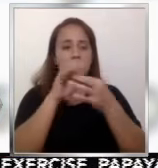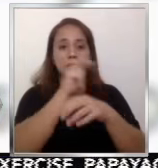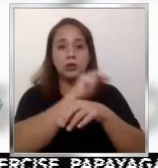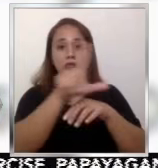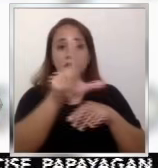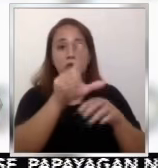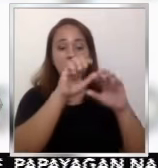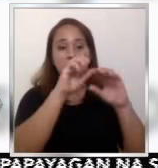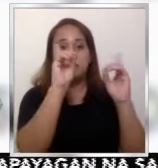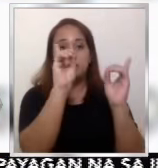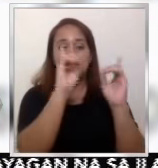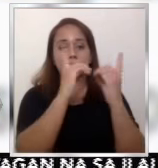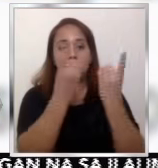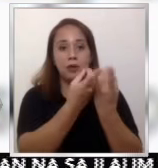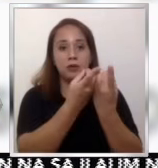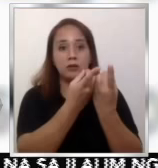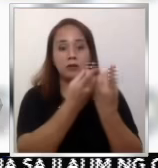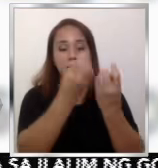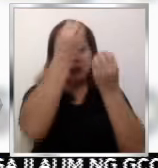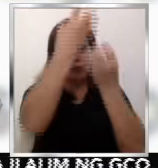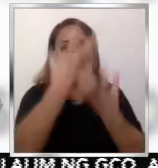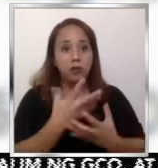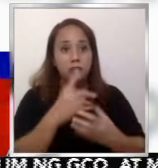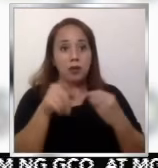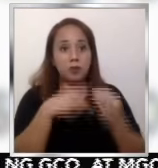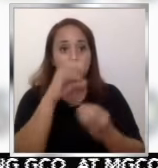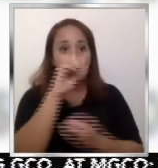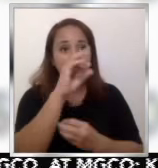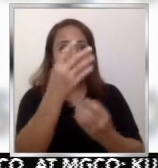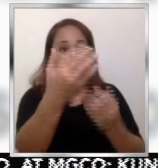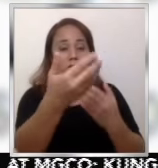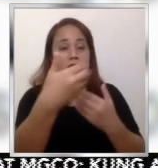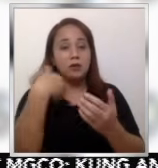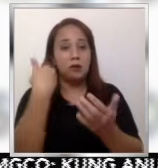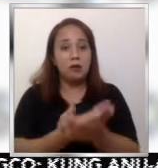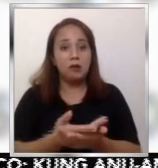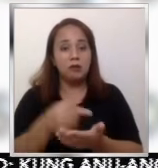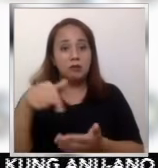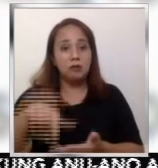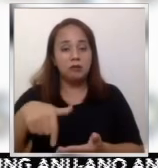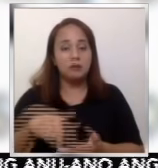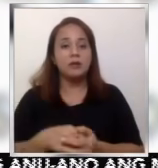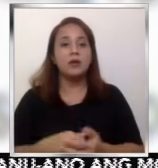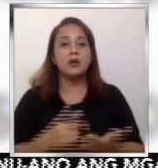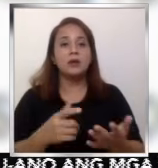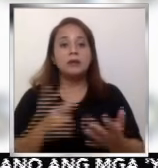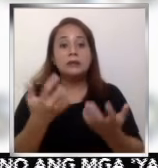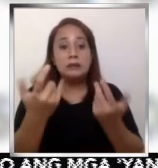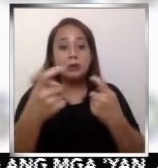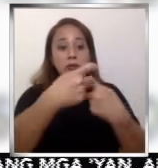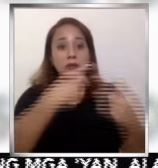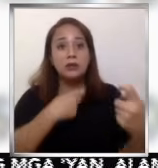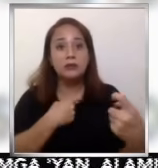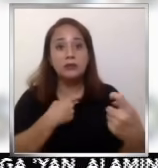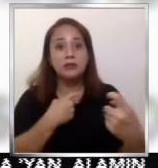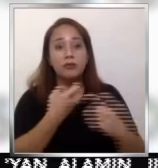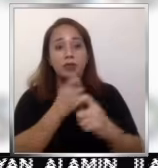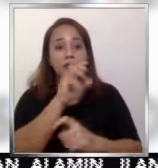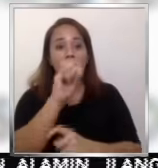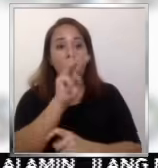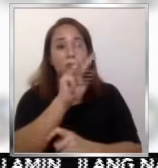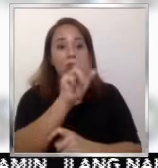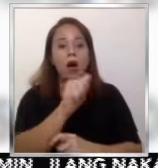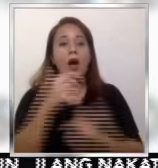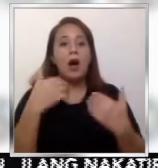tungkol sa pag-uwi ng mga OFW. Nakatanggap lang daw sila ng text kanina mula sa OWA na may 3